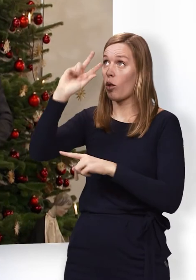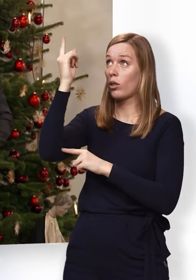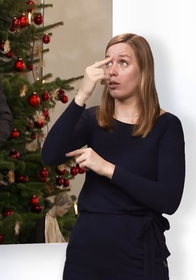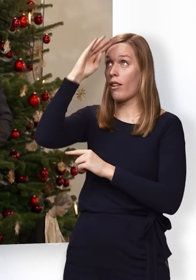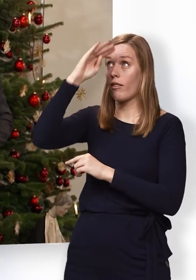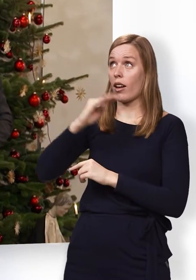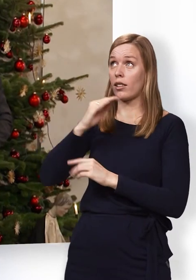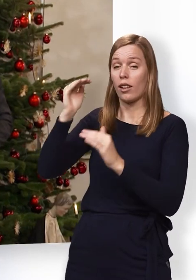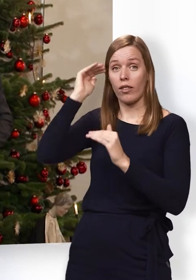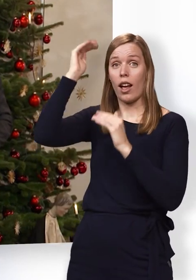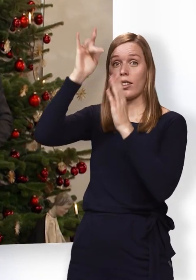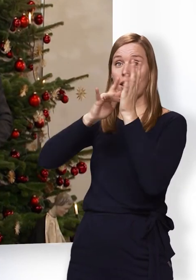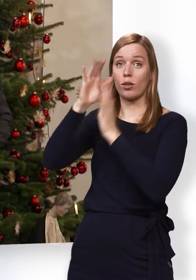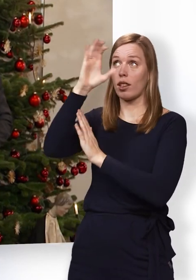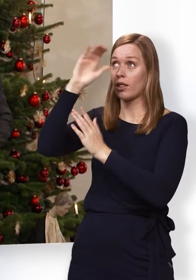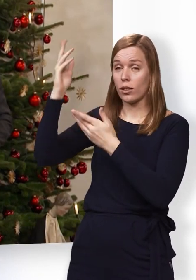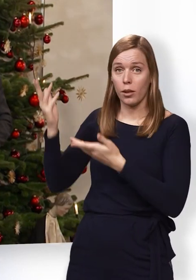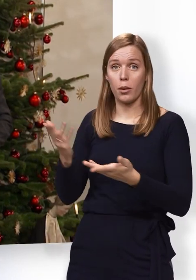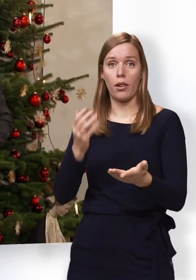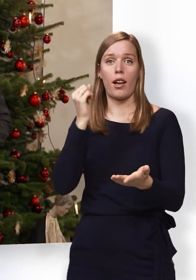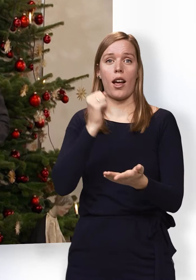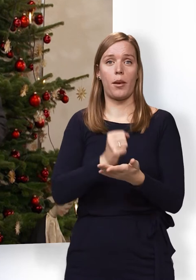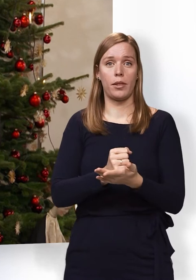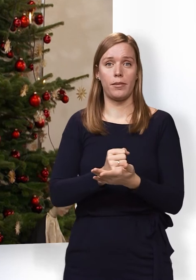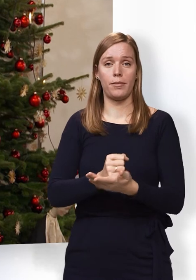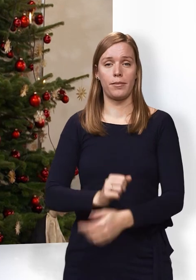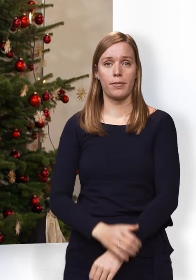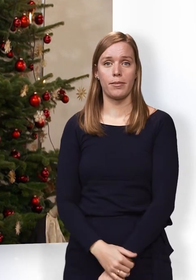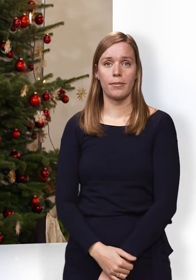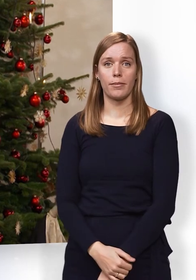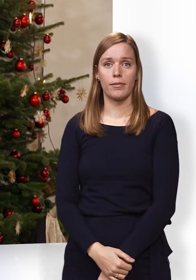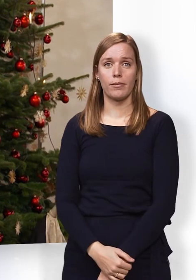und dem Herrn Jesus Christus. Amen.